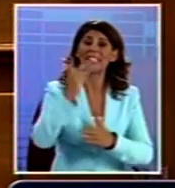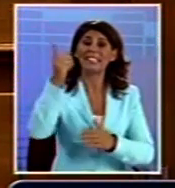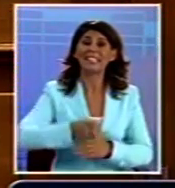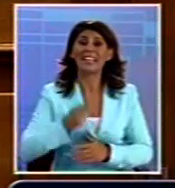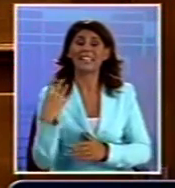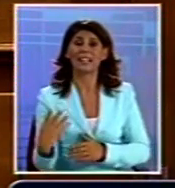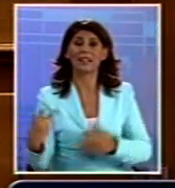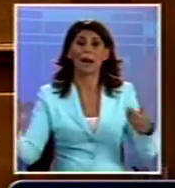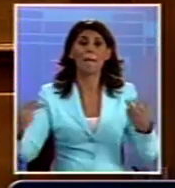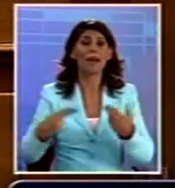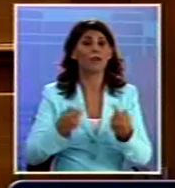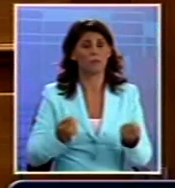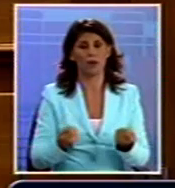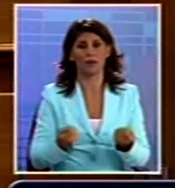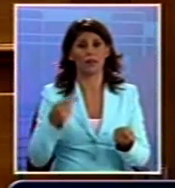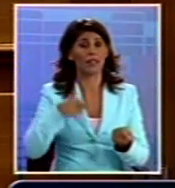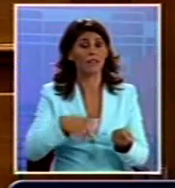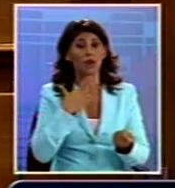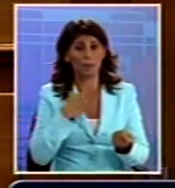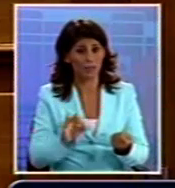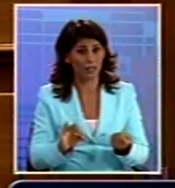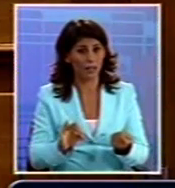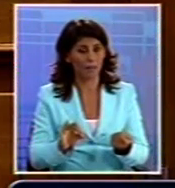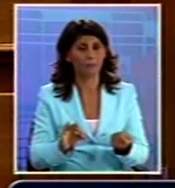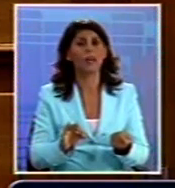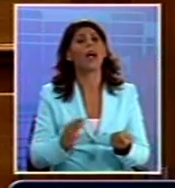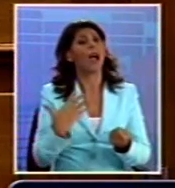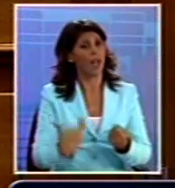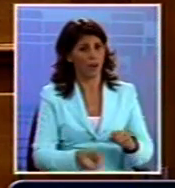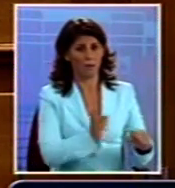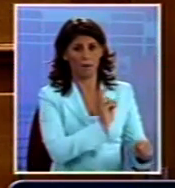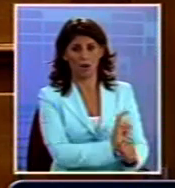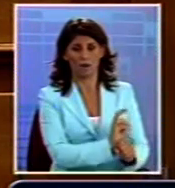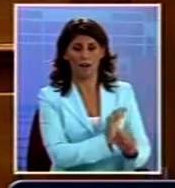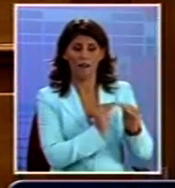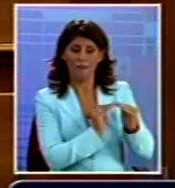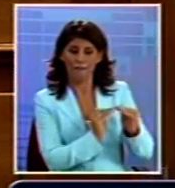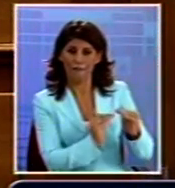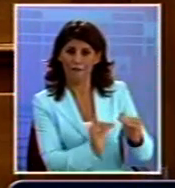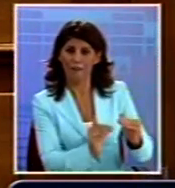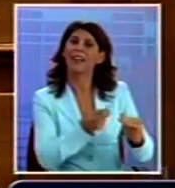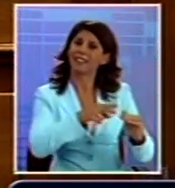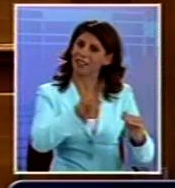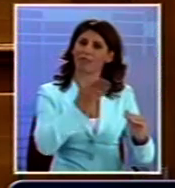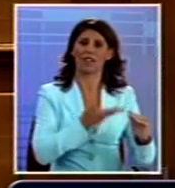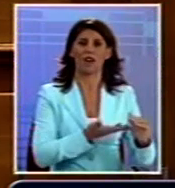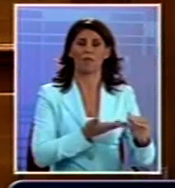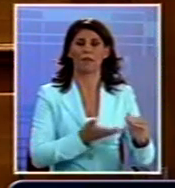των περικοπών που τους έγιναν. Και αυτό επειδή βγάλαμε πλεονάσματα, τα διατηρήσαμε και τα αυξάνουμε.